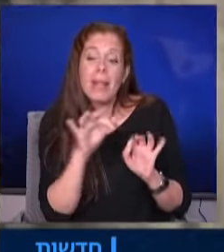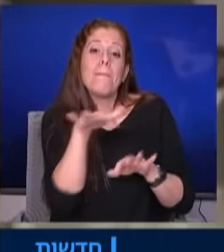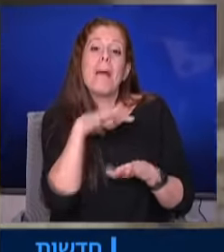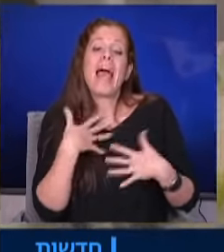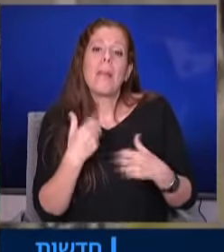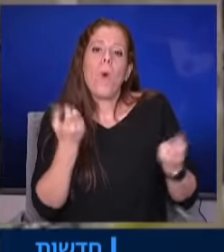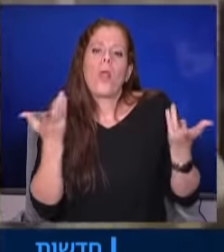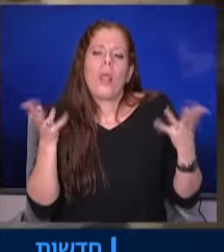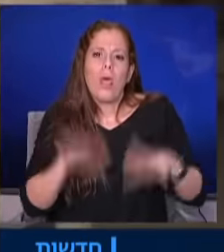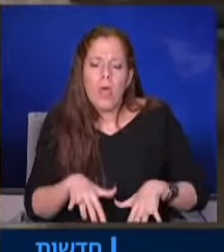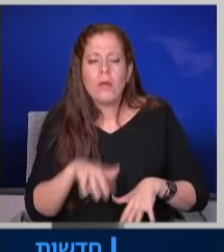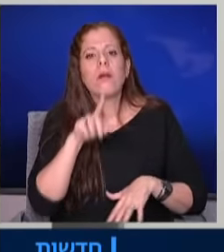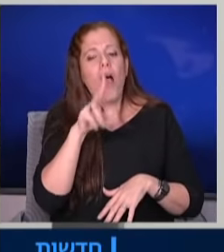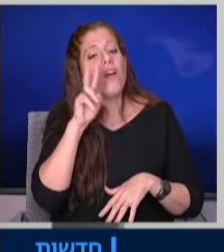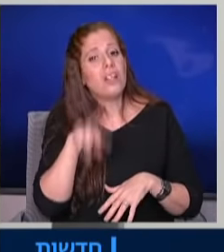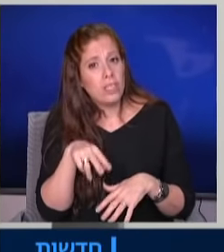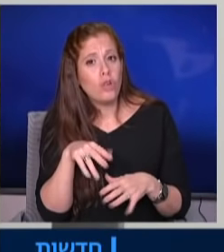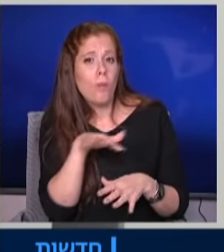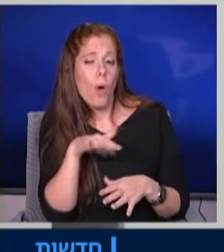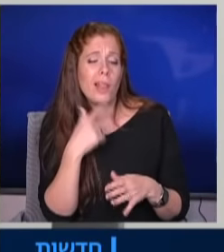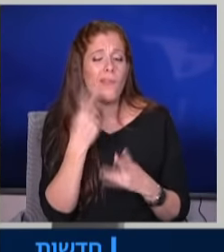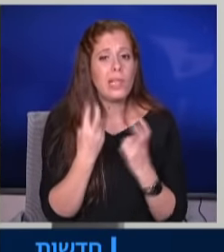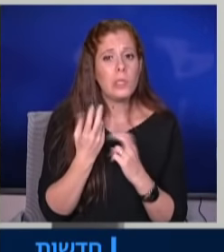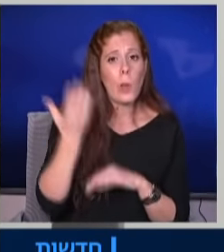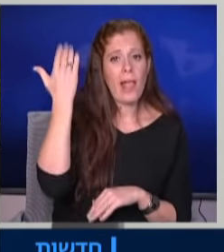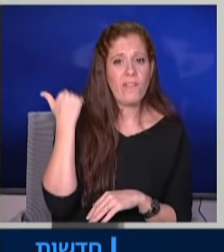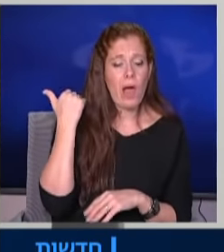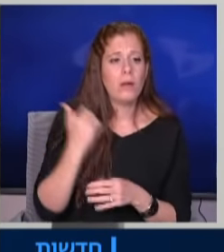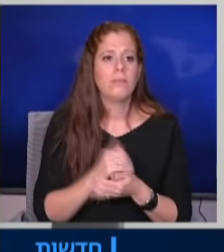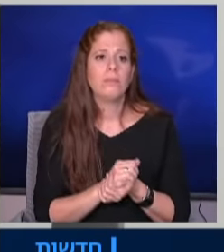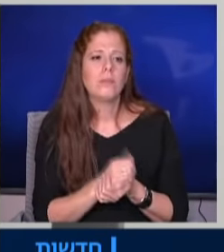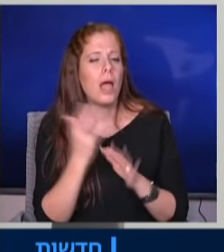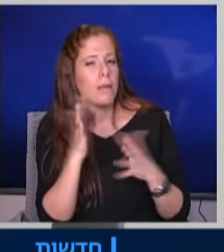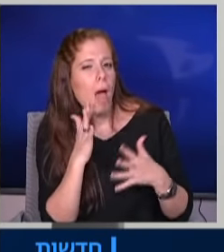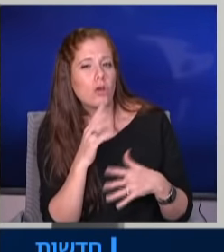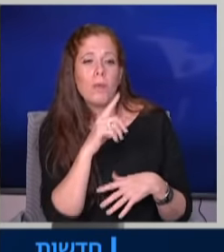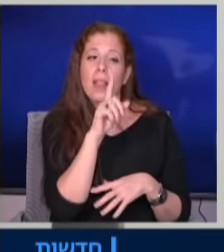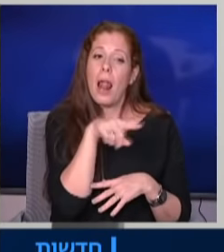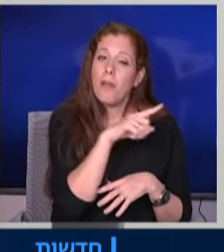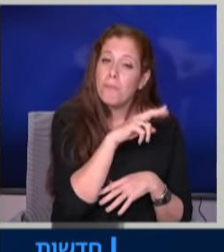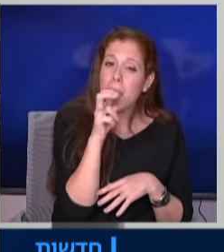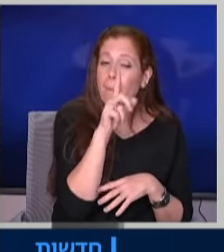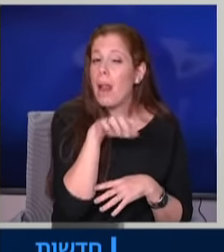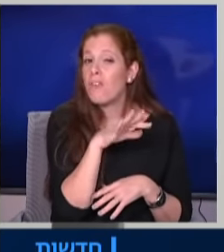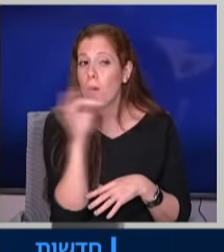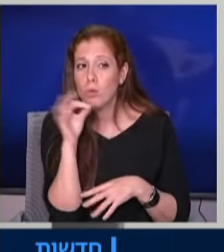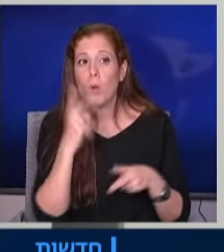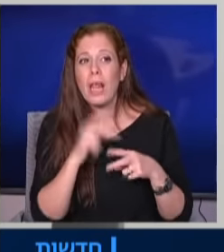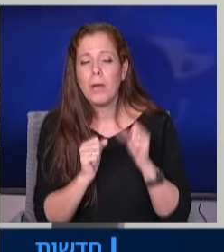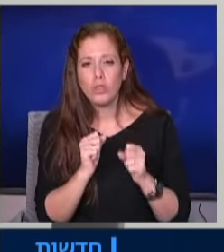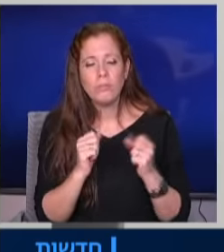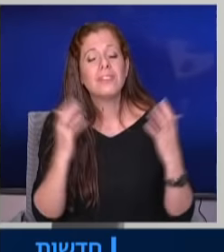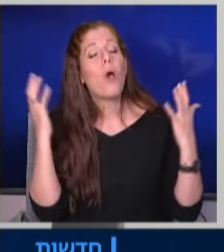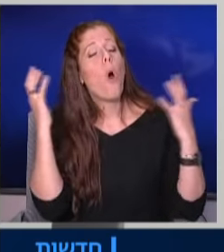הערכות שנסמכות על ניסיון העבר. אני מעריך שהמספר שבין 1,200 ל-1,500 חולים קשים הוא עומס גדול מאוד